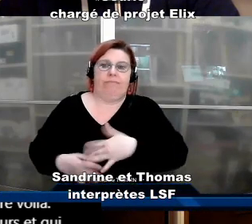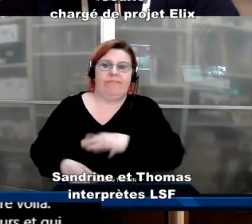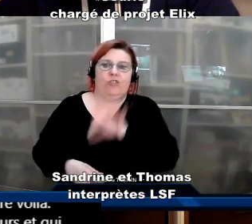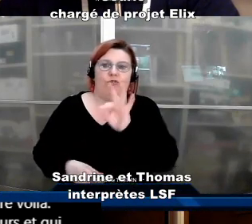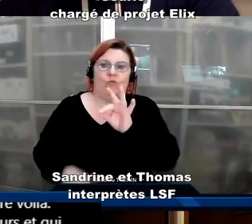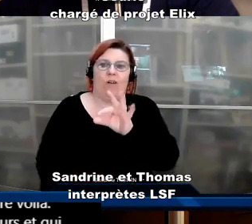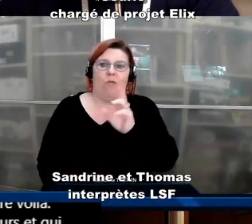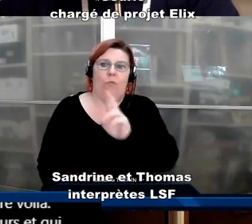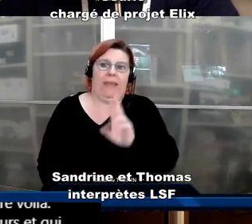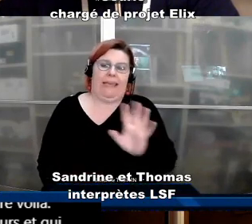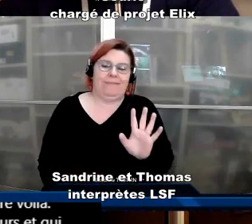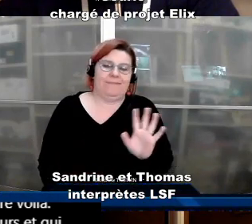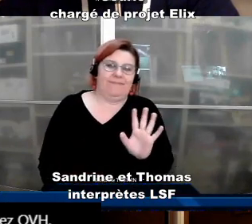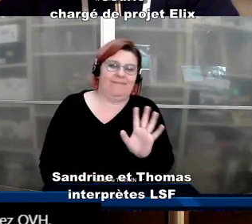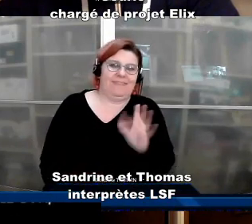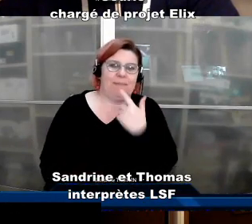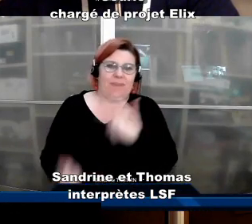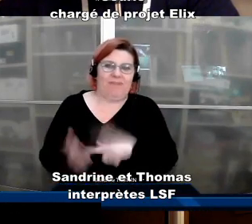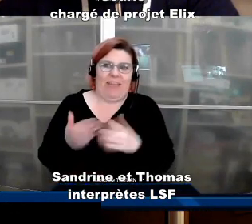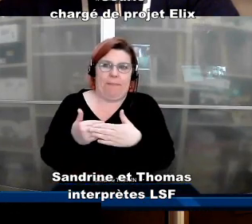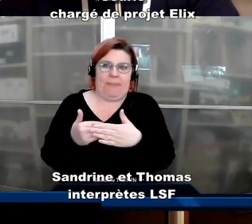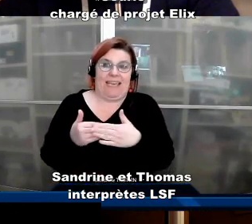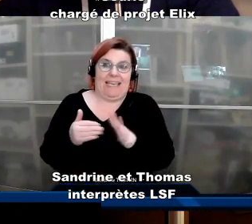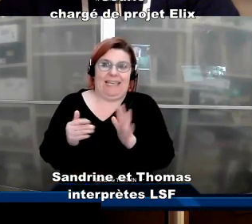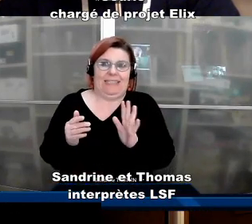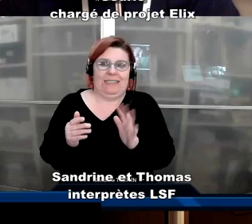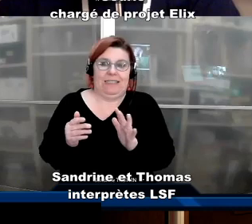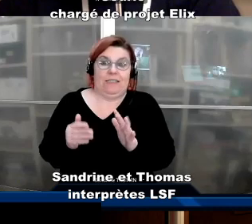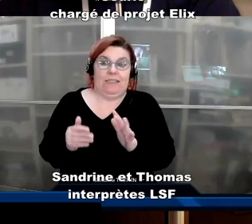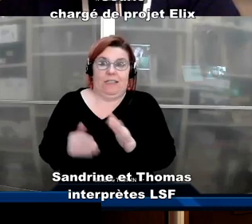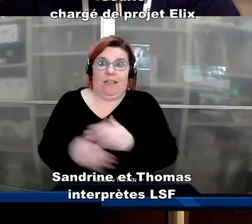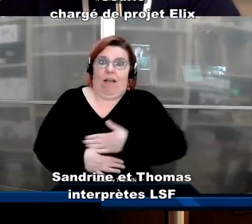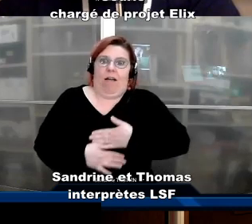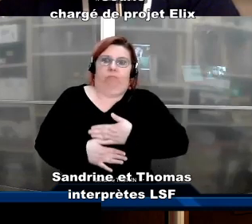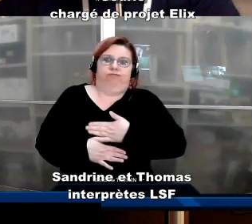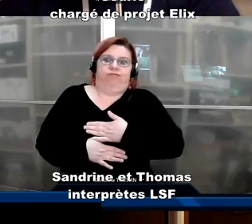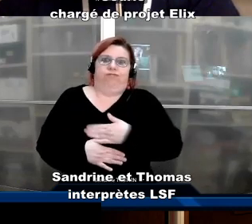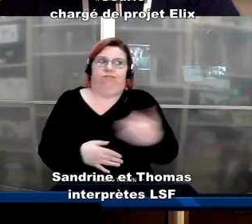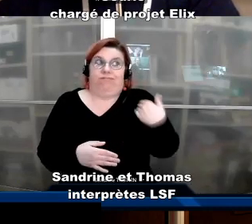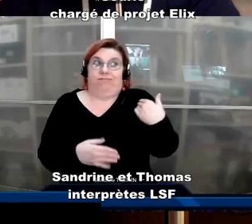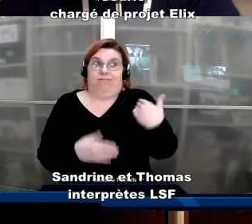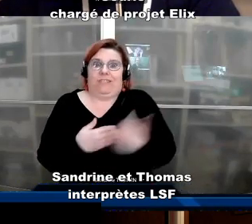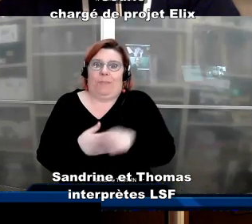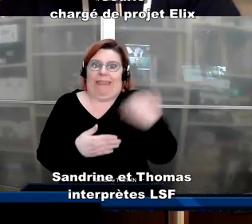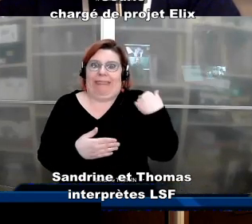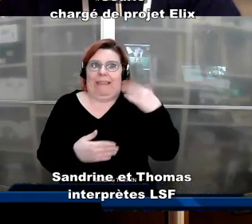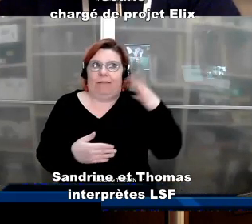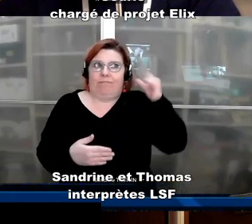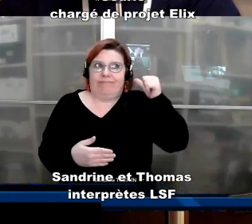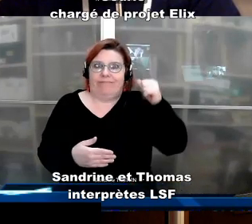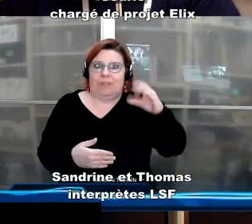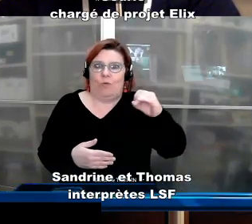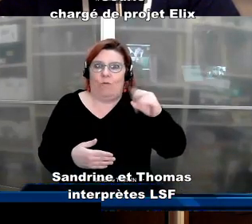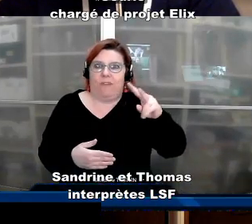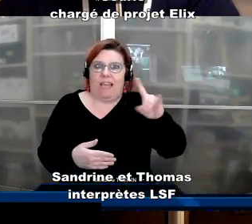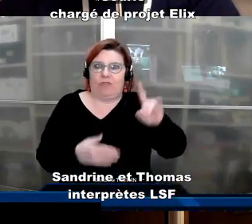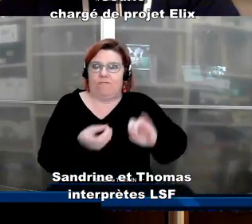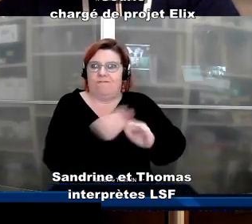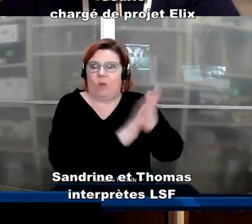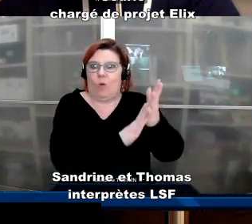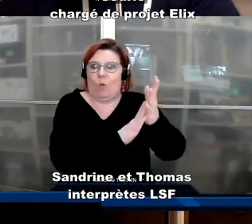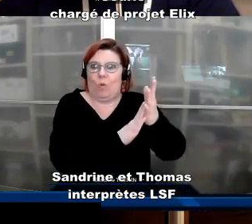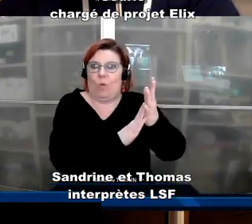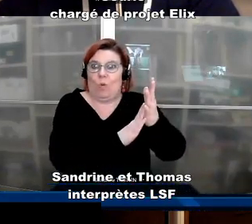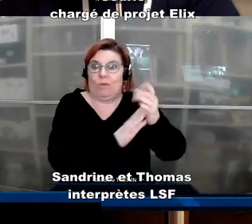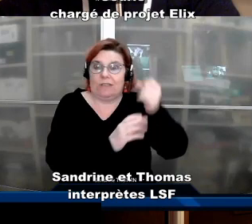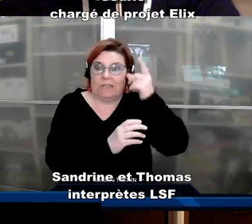donc on a fait local et j'étais bien content la semaine dernière quand j'ai appris qu'OVH avait brûlé à Strasbourg.